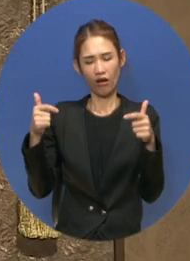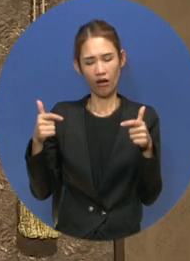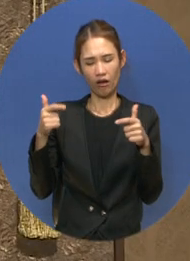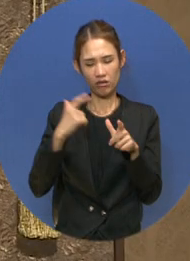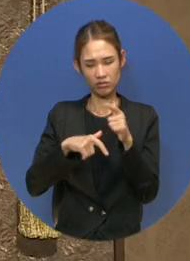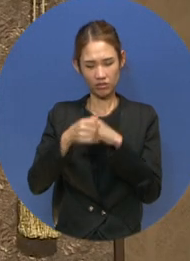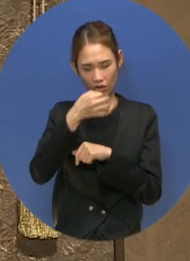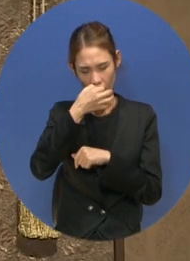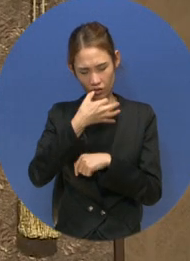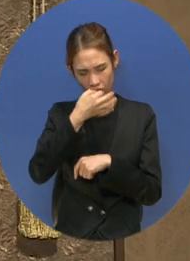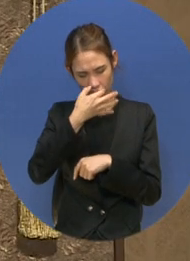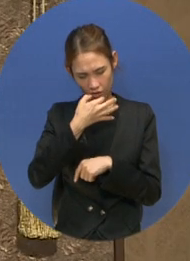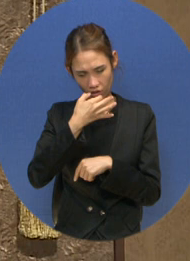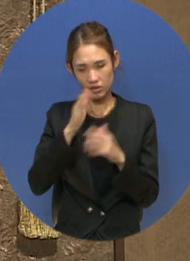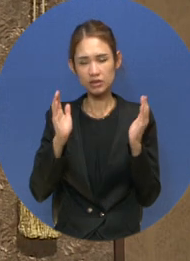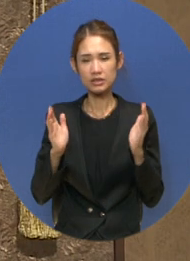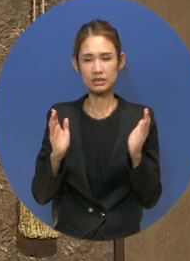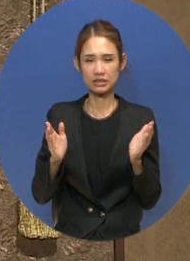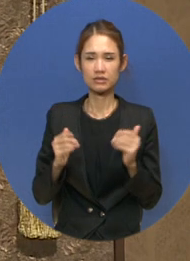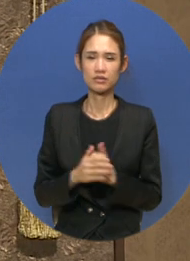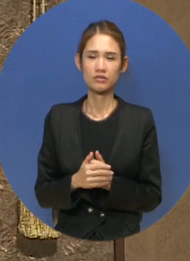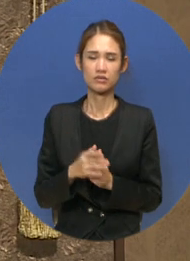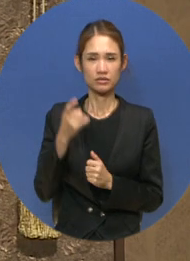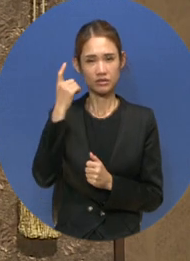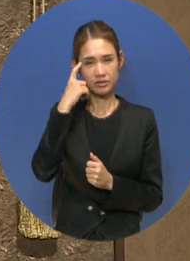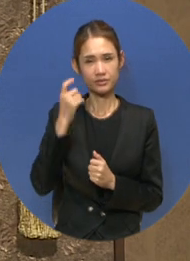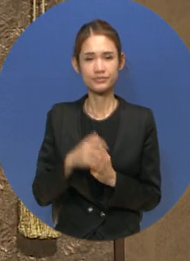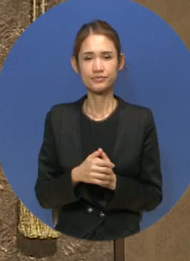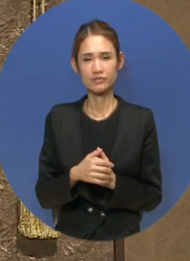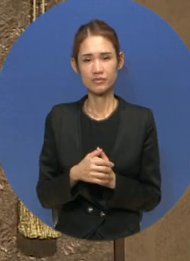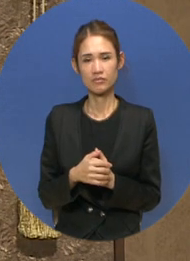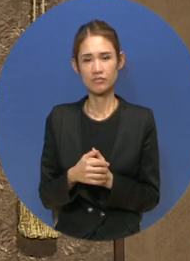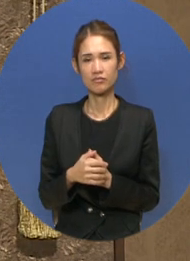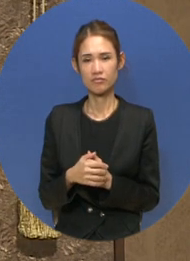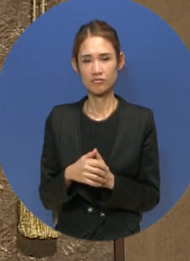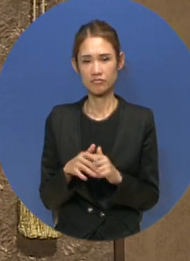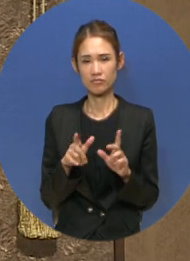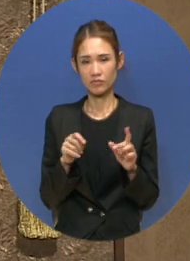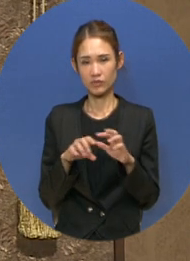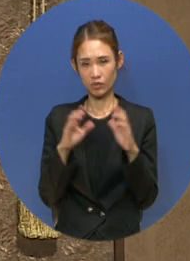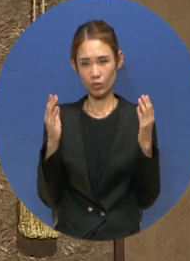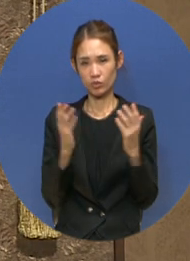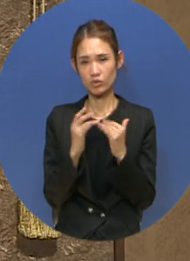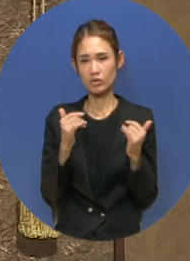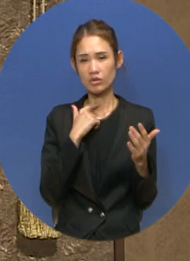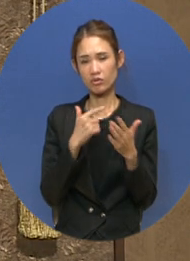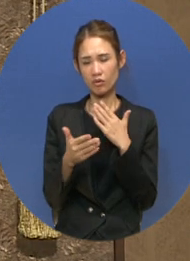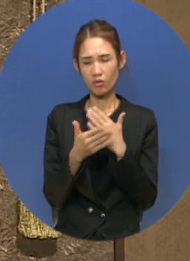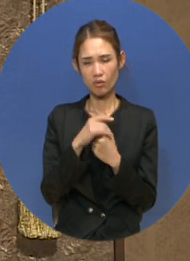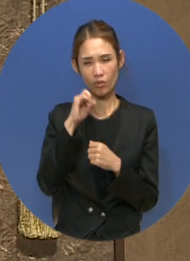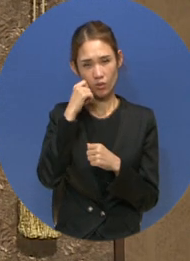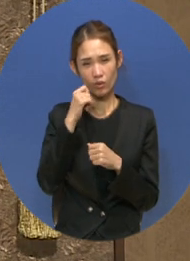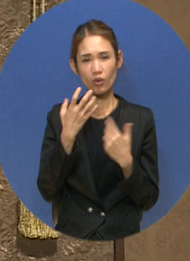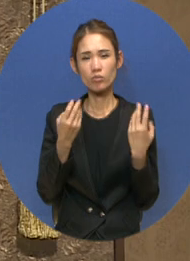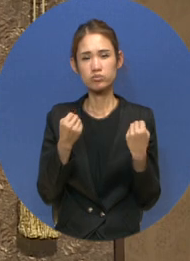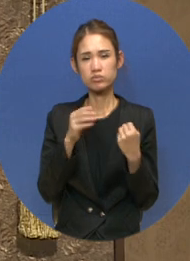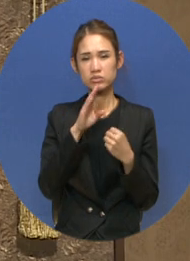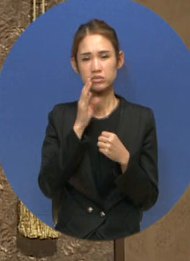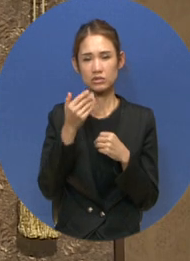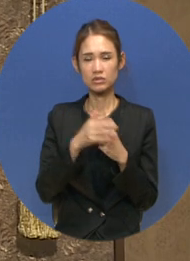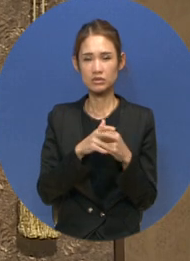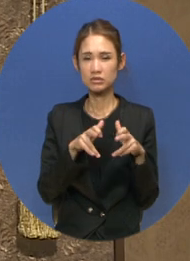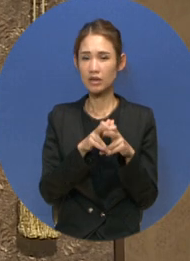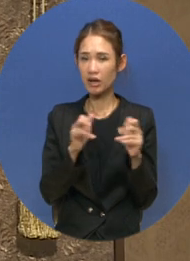늘어나고 더 힘든 시기라고 생각을 합니다. 하여튼 뭐 그러한 부분에서 모든 국민이 겪는 어려움이지만 장애인